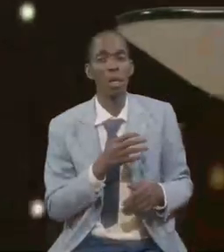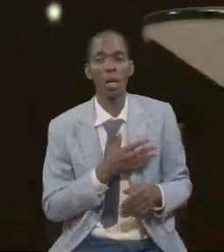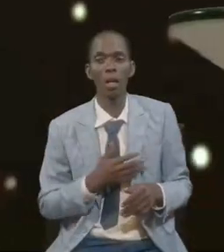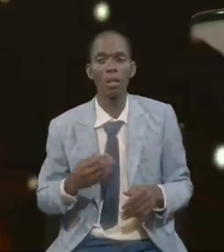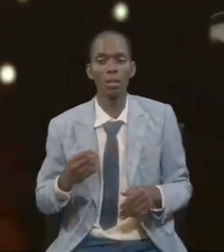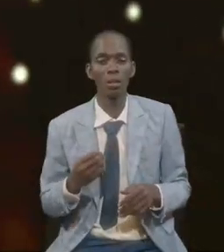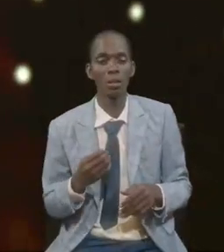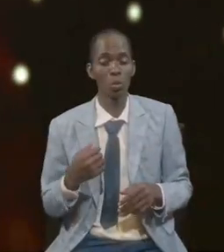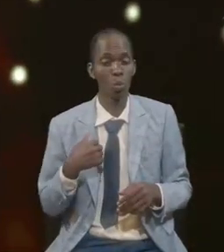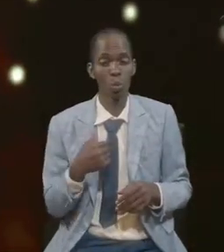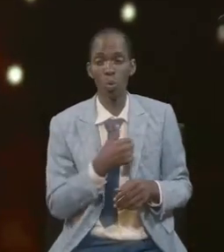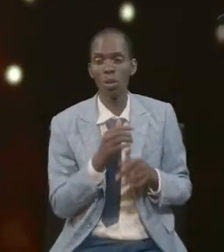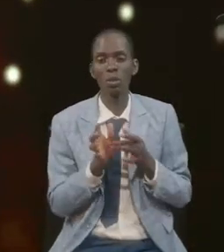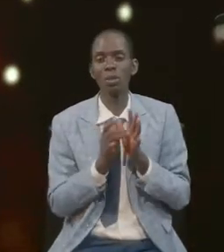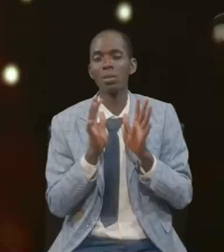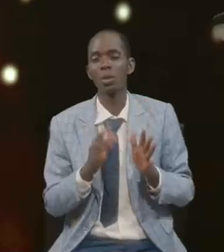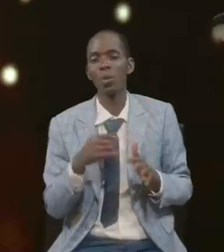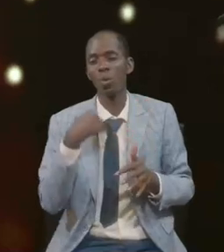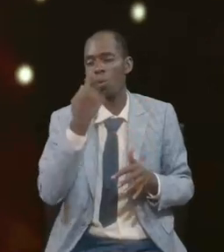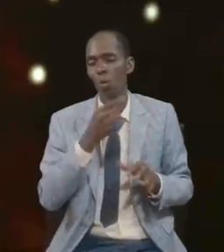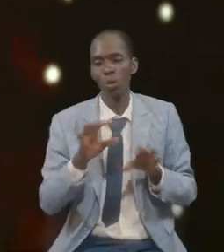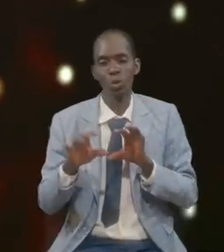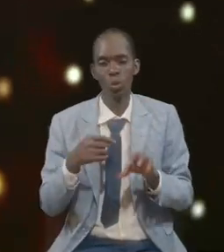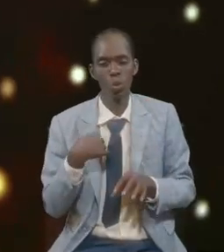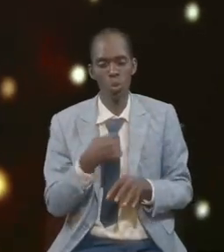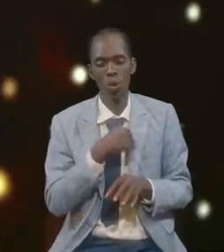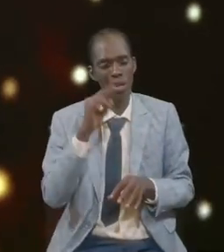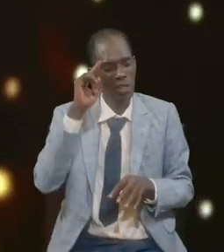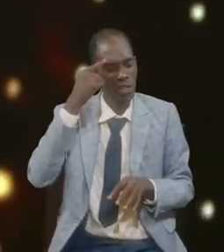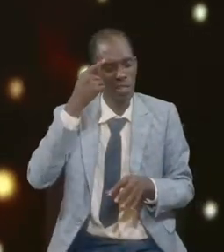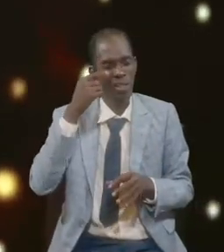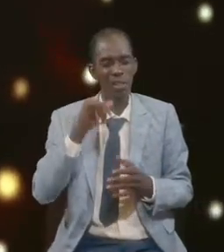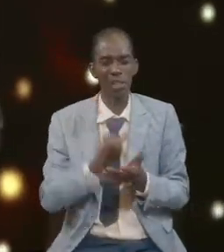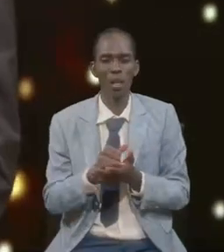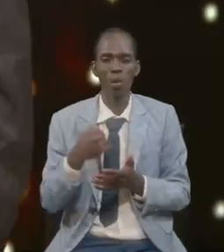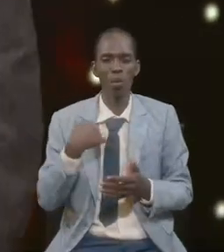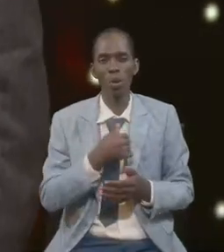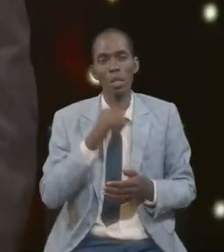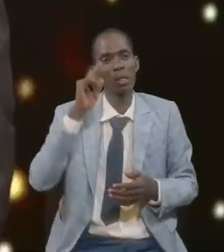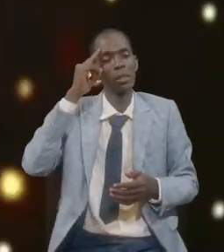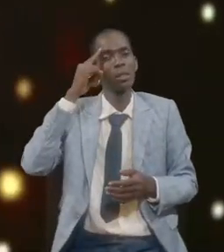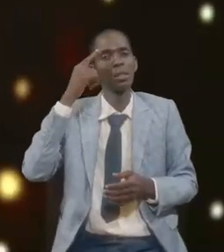a pu tenter Christ, nous qui sommes chrétiens, qui sommes-nous, que le diable ne va pas nous tenter,